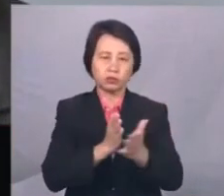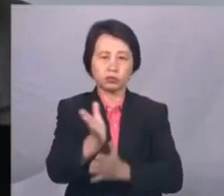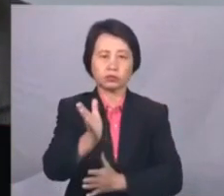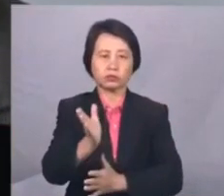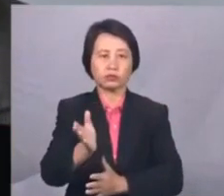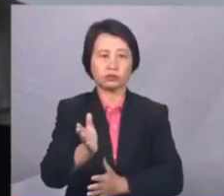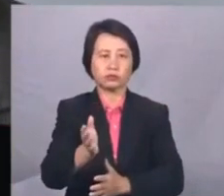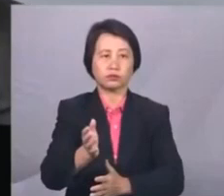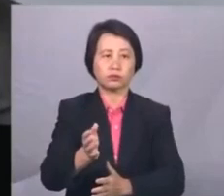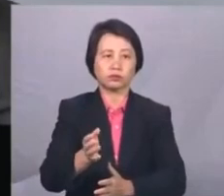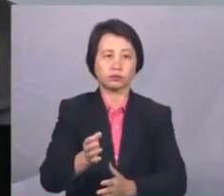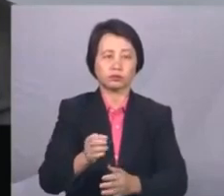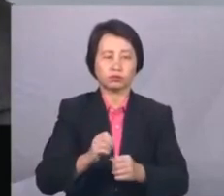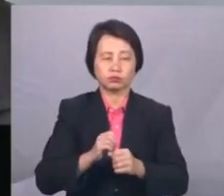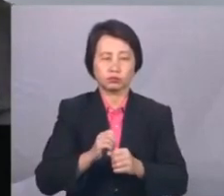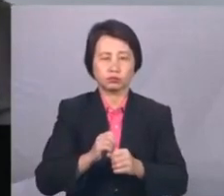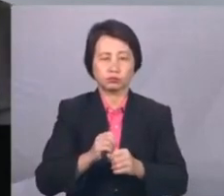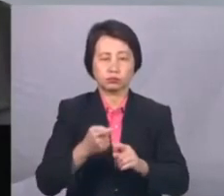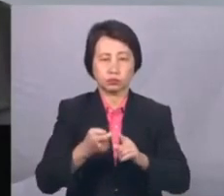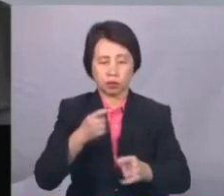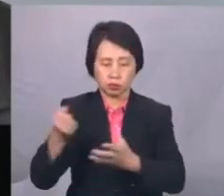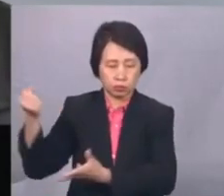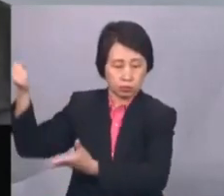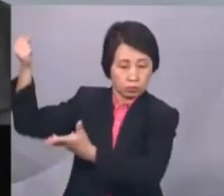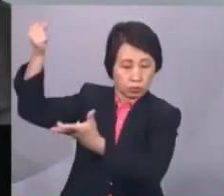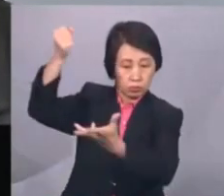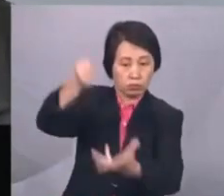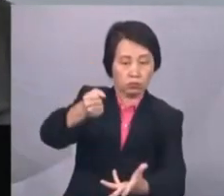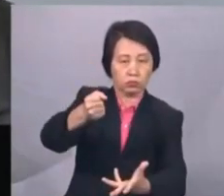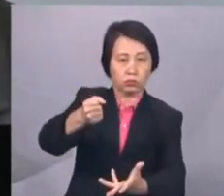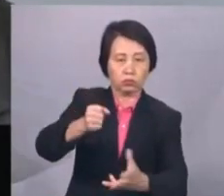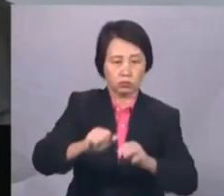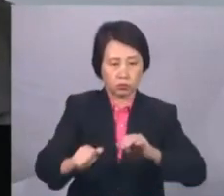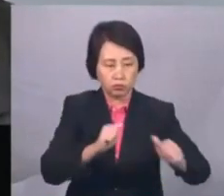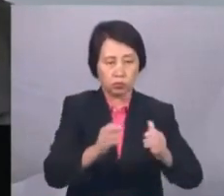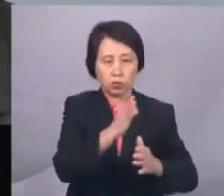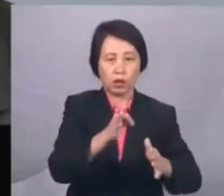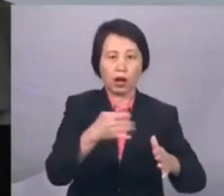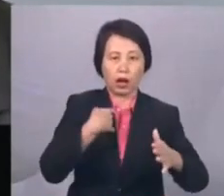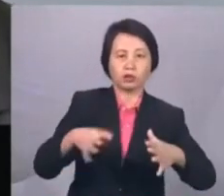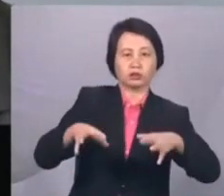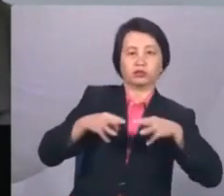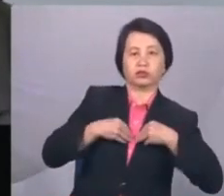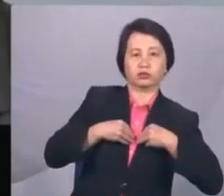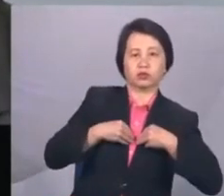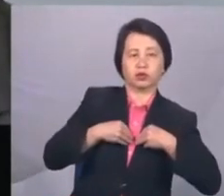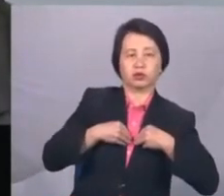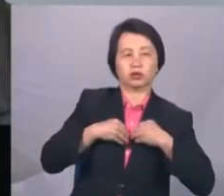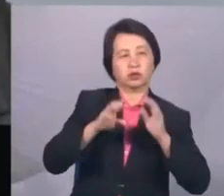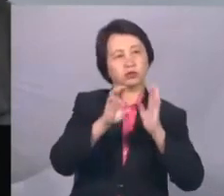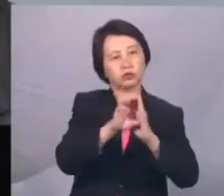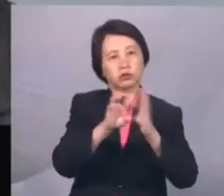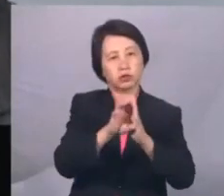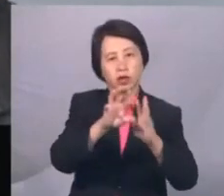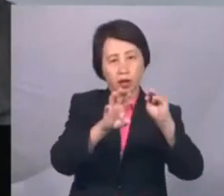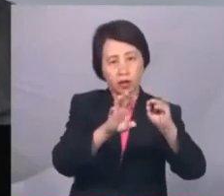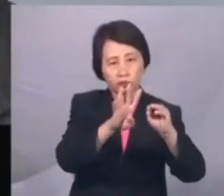nya impak D pada penutup kan itu penjajah juga menerima seperti